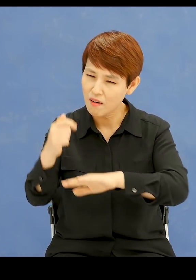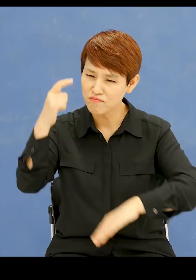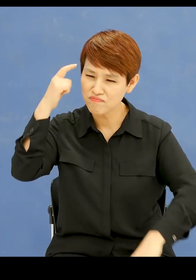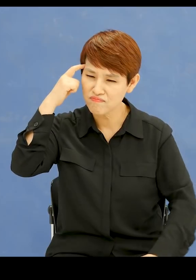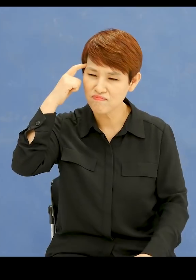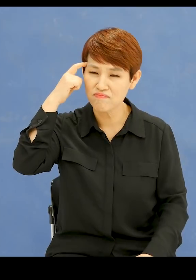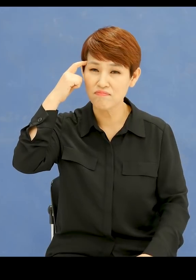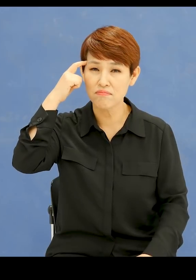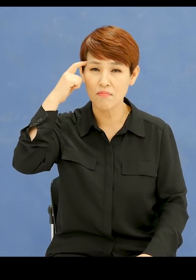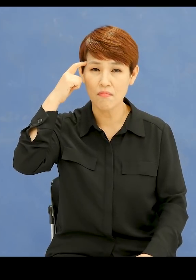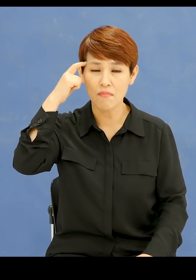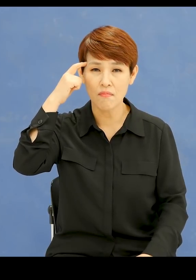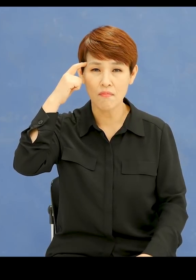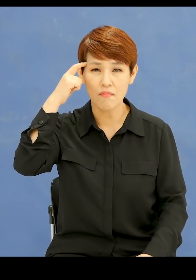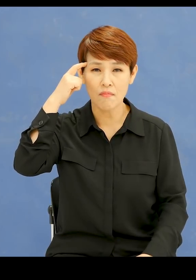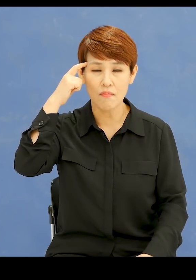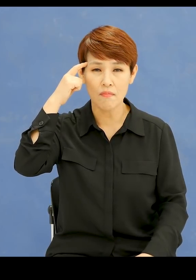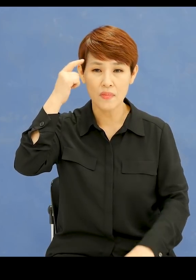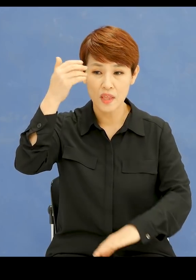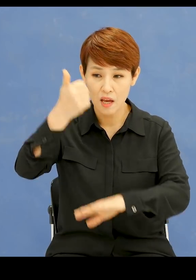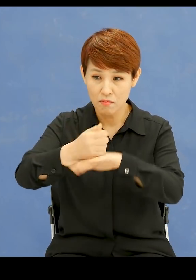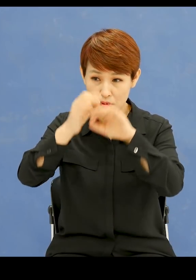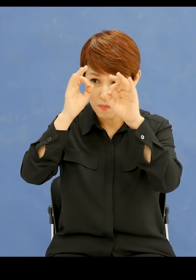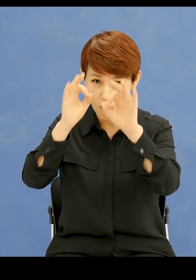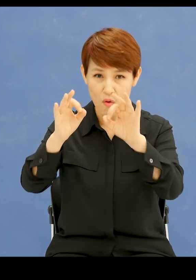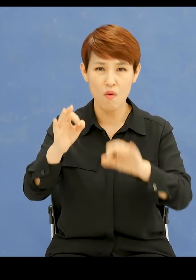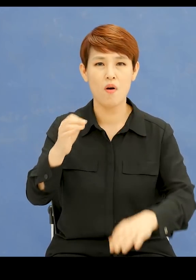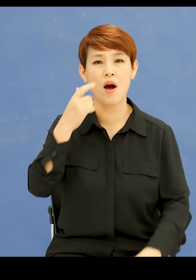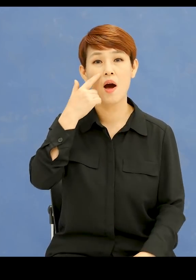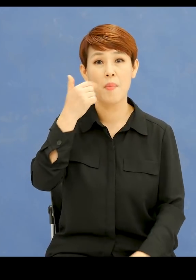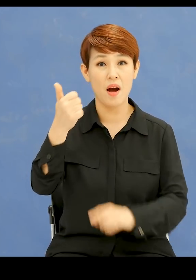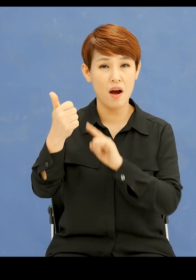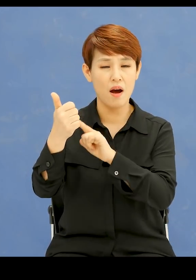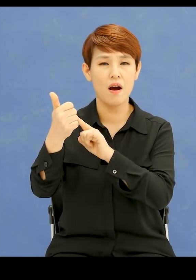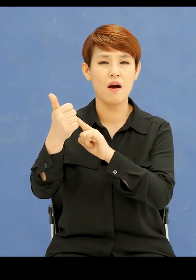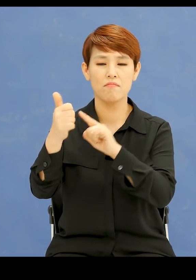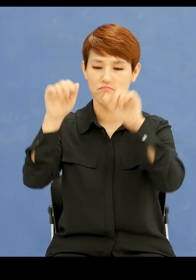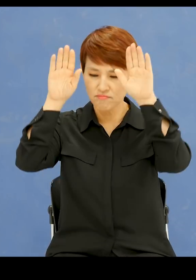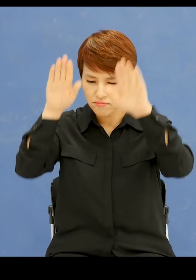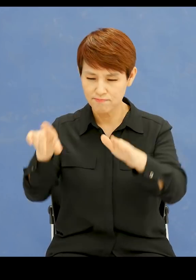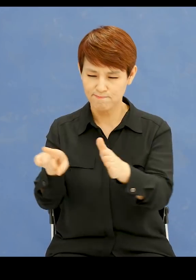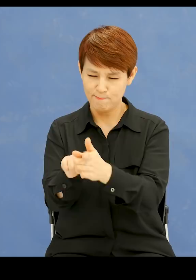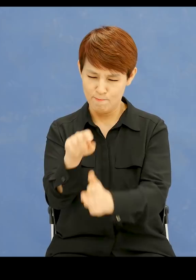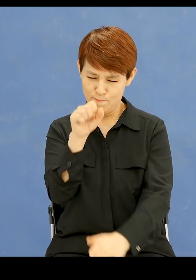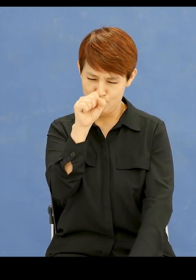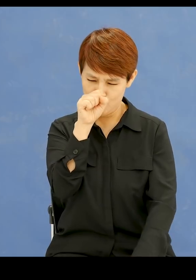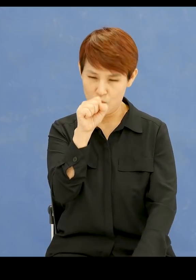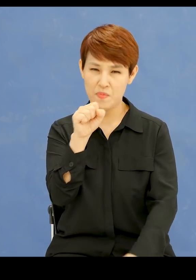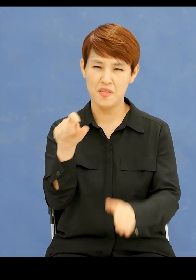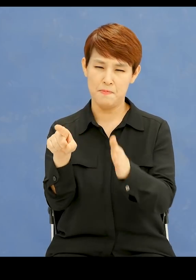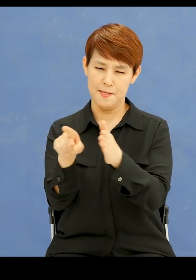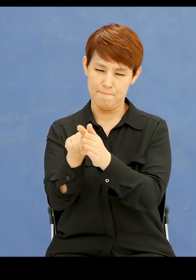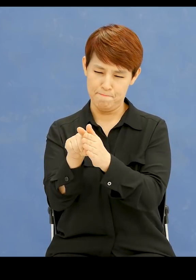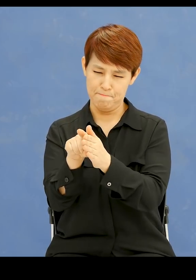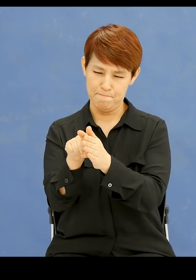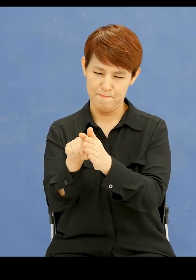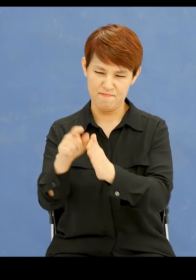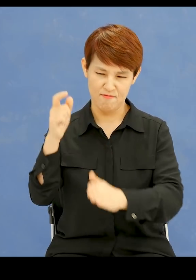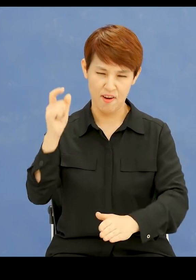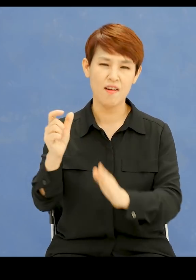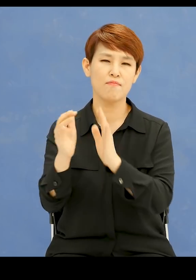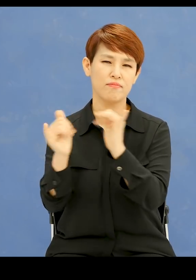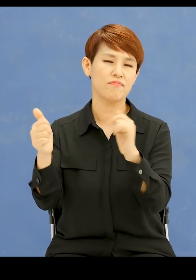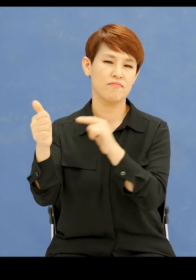그 정도로만 제가 생각을 했는데 나중에 알게 됐죠. 아버지가 굉장히 독실한 이슬람 신자라는 것을 알게 됐었어요.